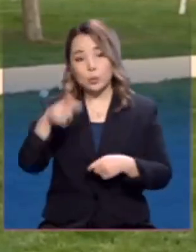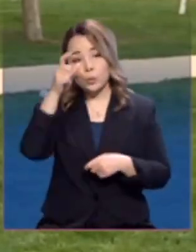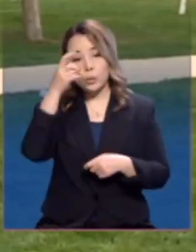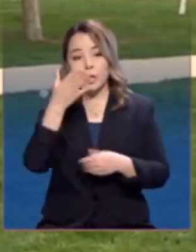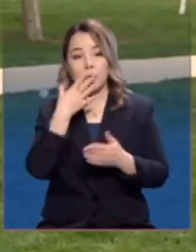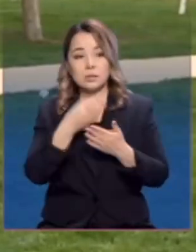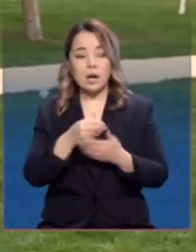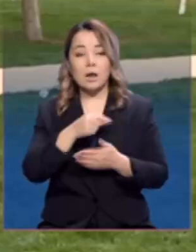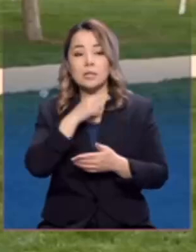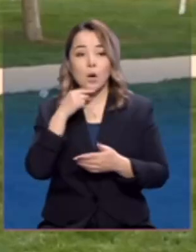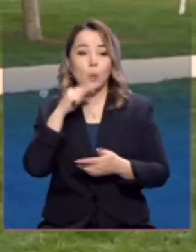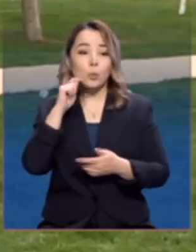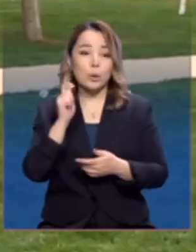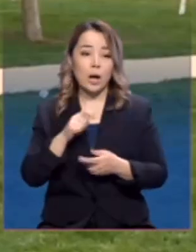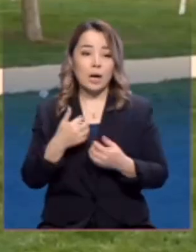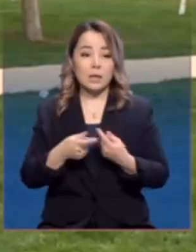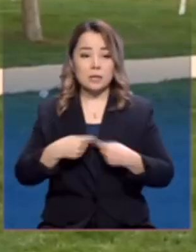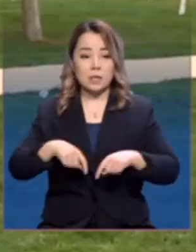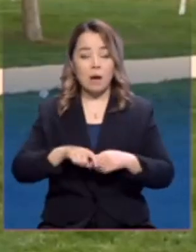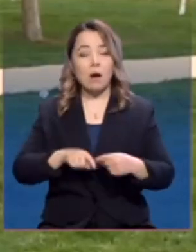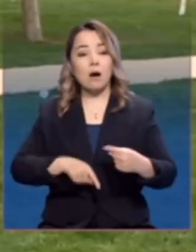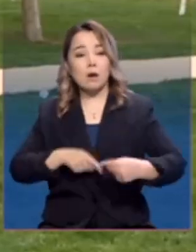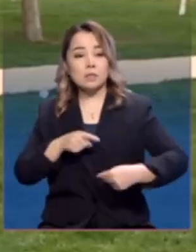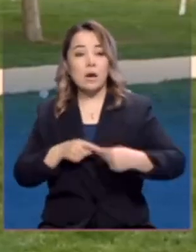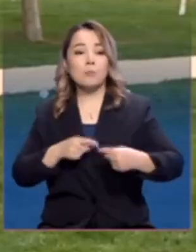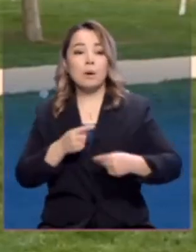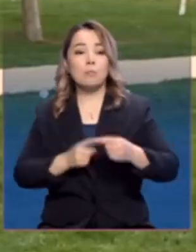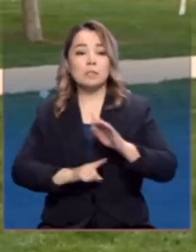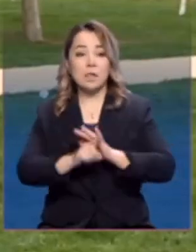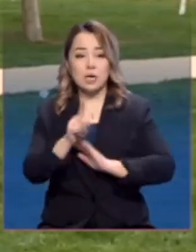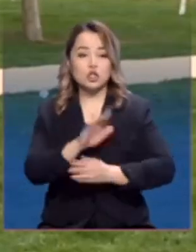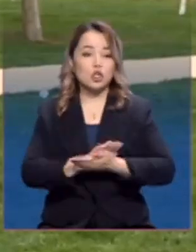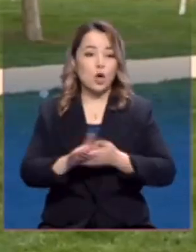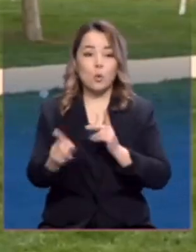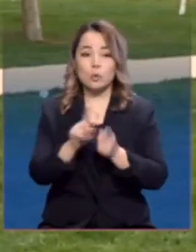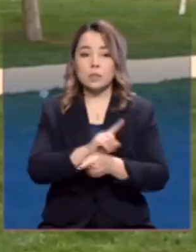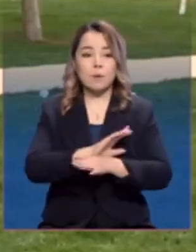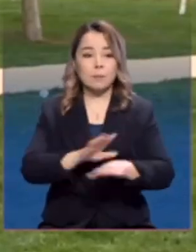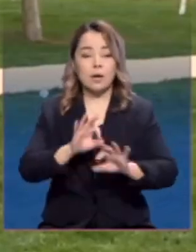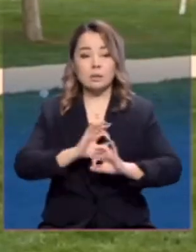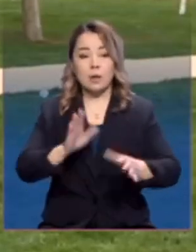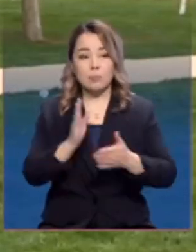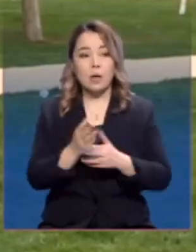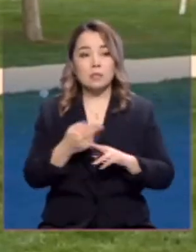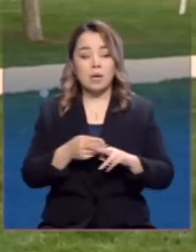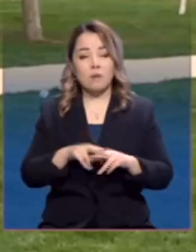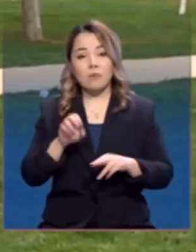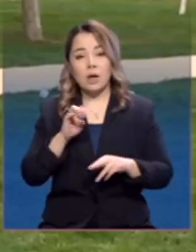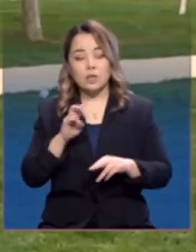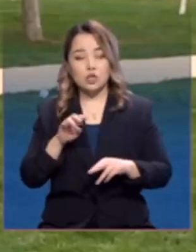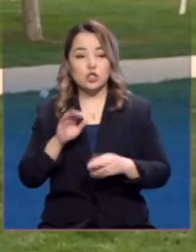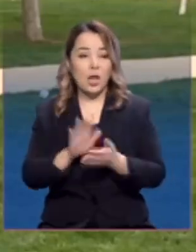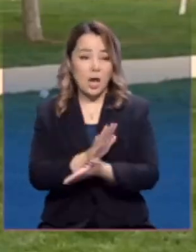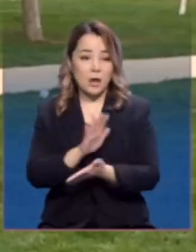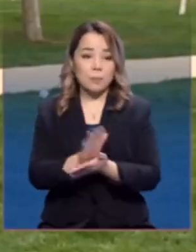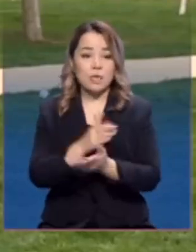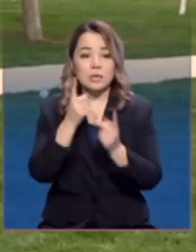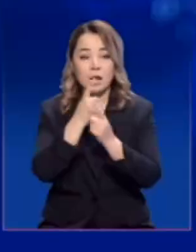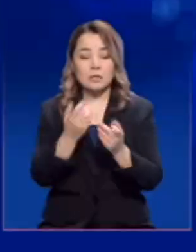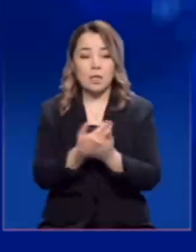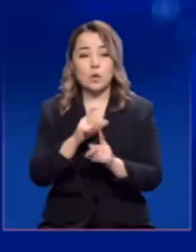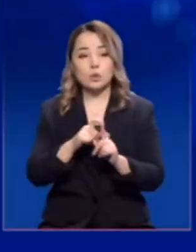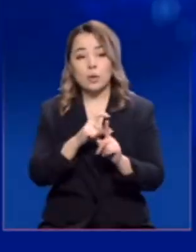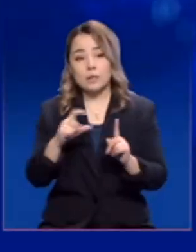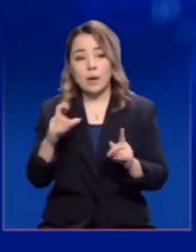ұстанымы Ресей мен Украина арасында қақтығыс басталғалы еш өзгермегенін алға тартады. Дегенмен Financial Times газетінде жарияланған бір